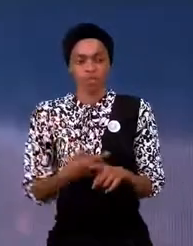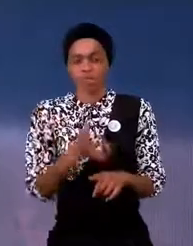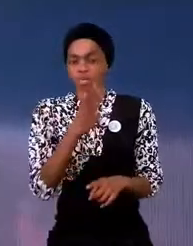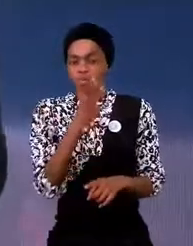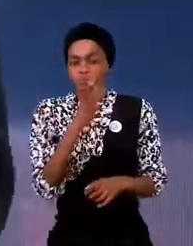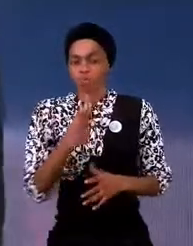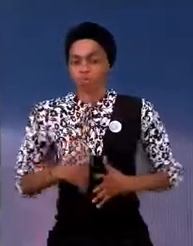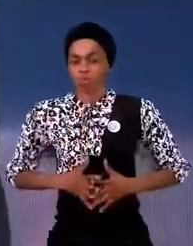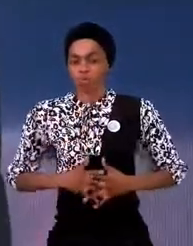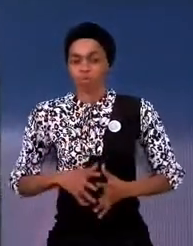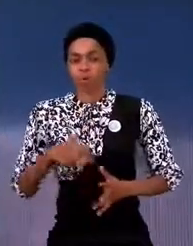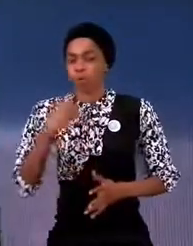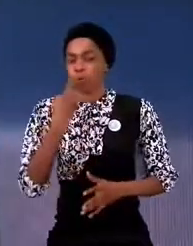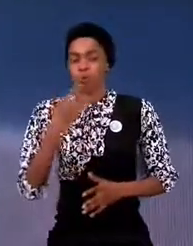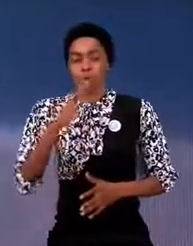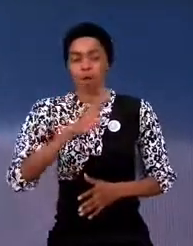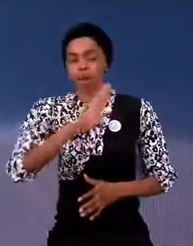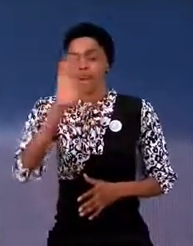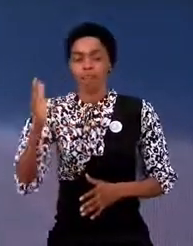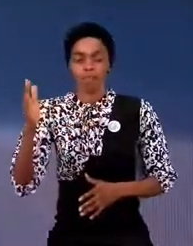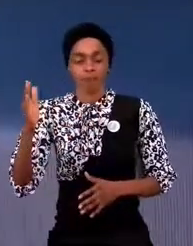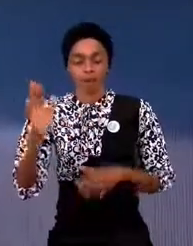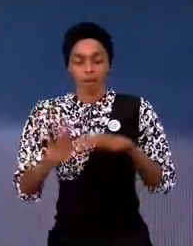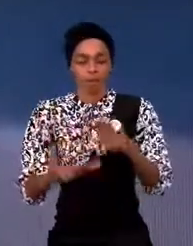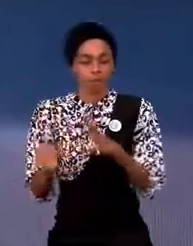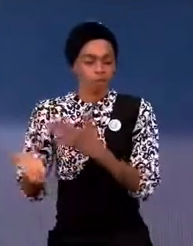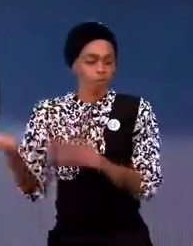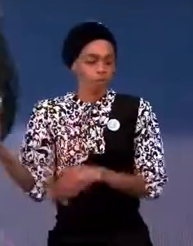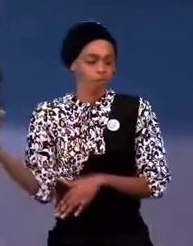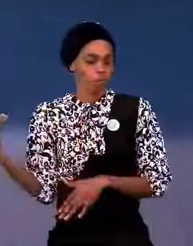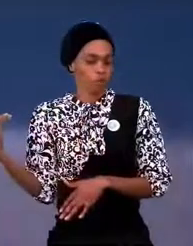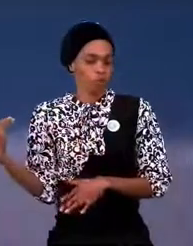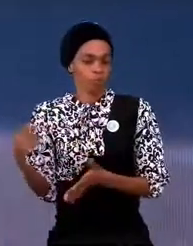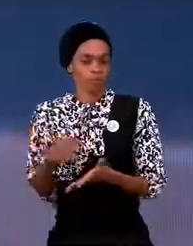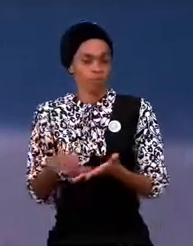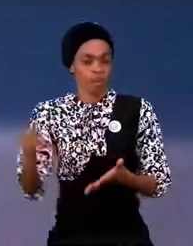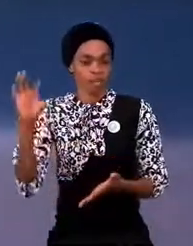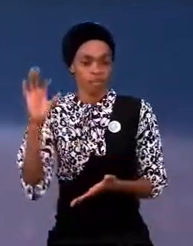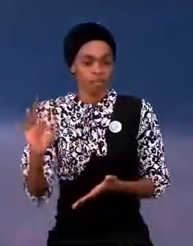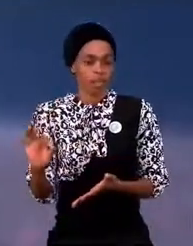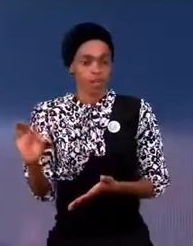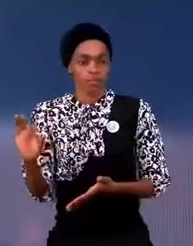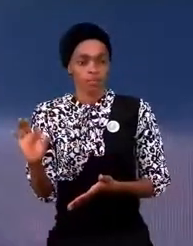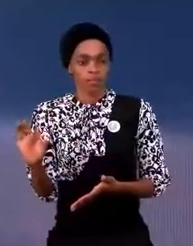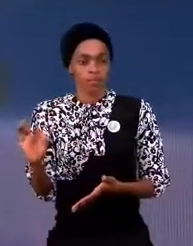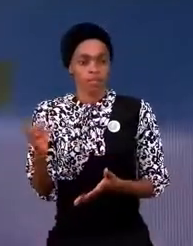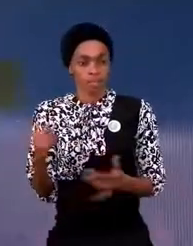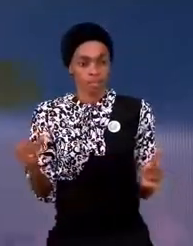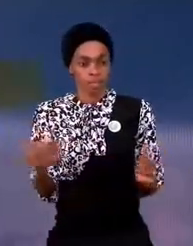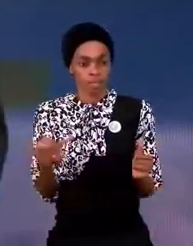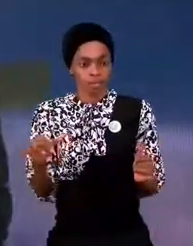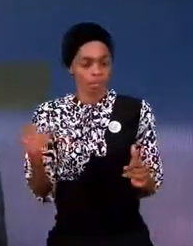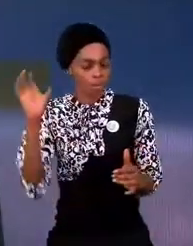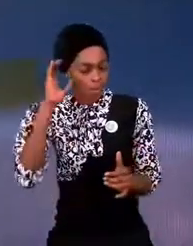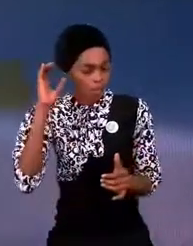9. Il écoutait parler Paul. Il prononçait la parole. Et Paul, fixant